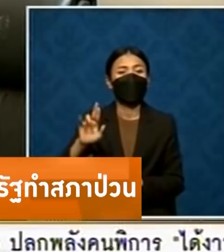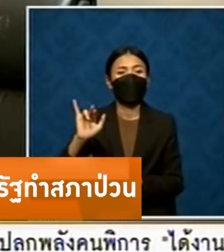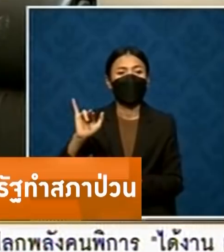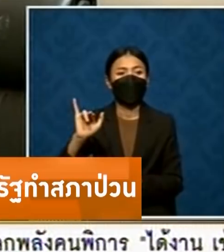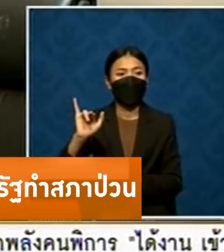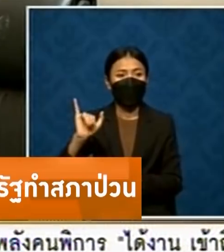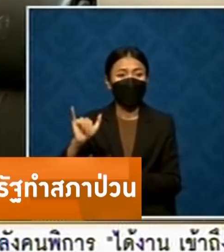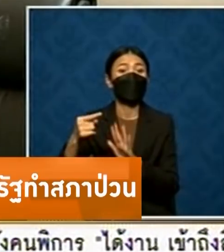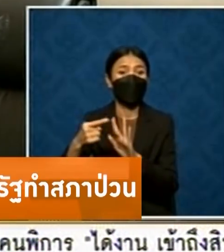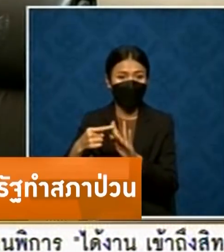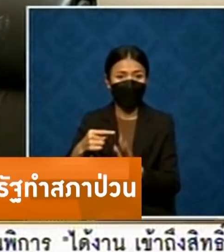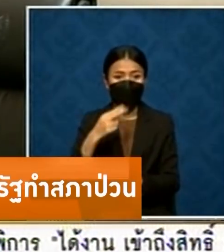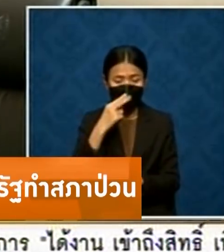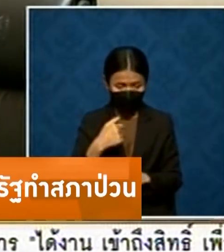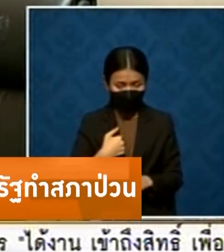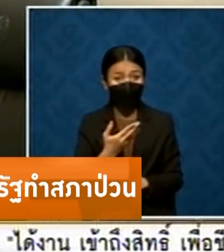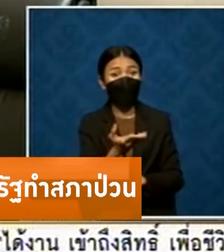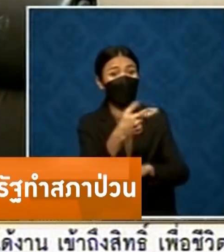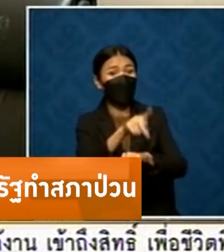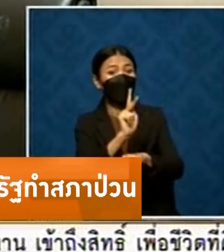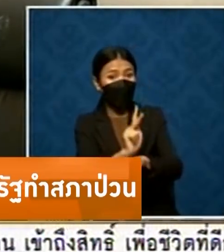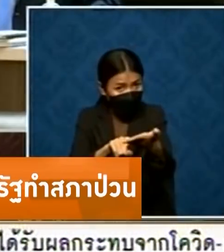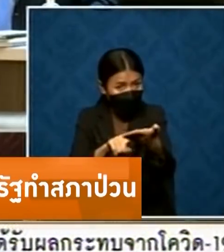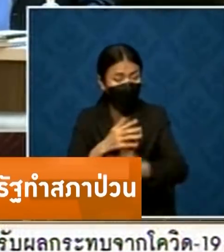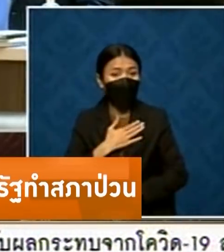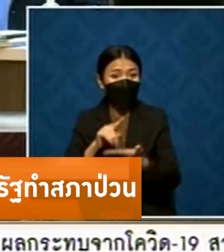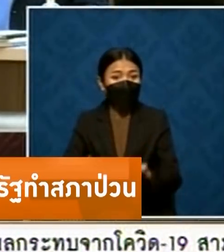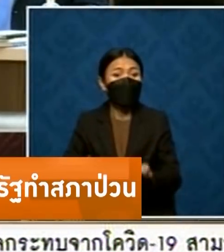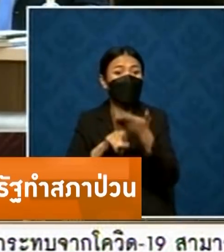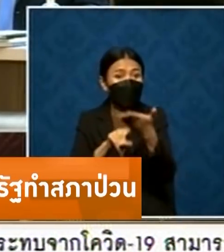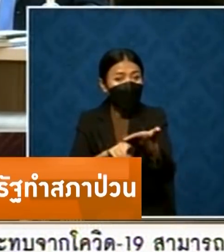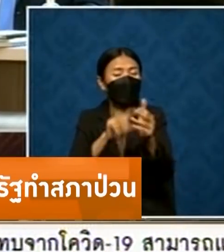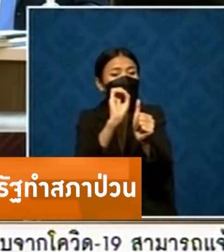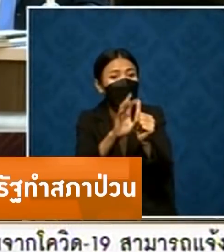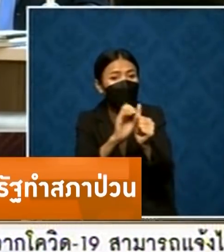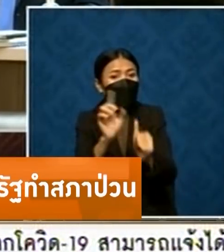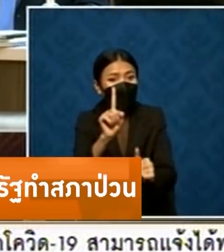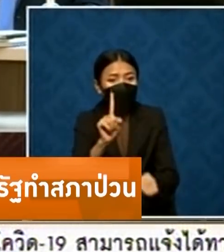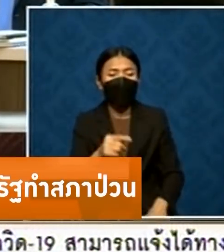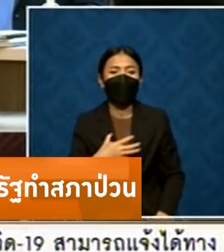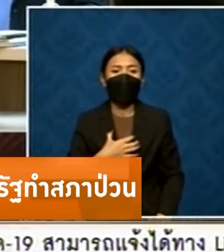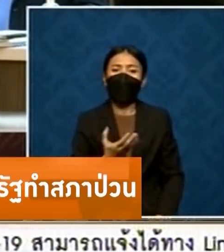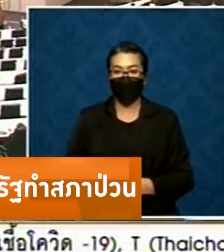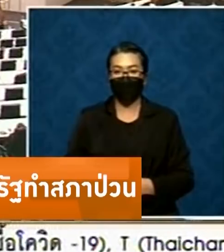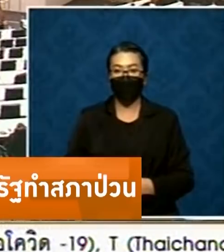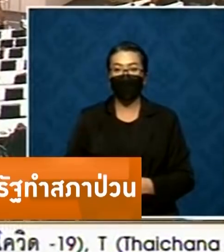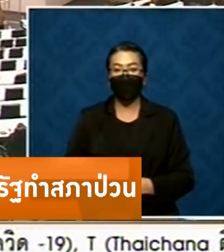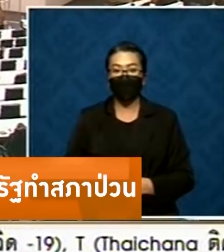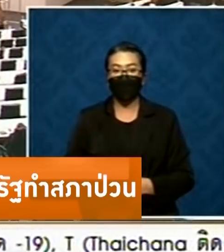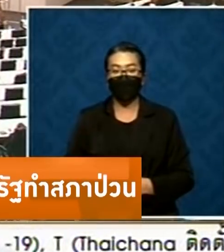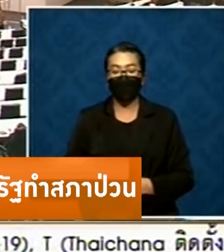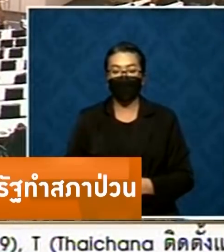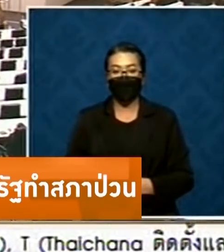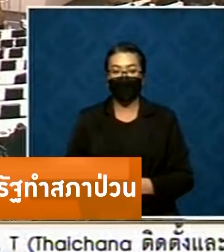กระทั่งควบคุมให้สสพรรครัฐบาลเองนั้นมาประชุมอย่างพร้อมเพียงการนั้นฝั่งเพื่อไทยยืนยันว่าการที่เกิดเหตุการณ์สะพานร่วมและ